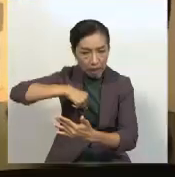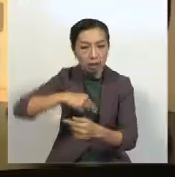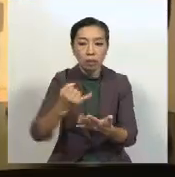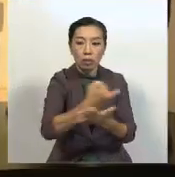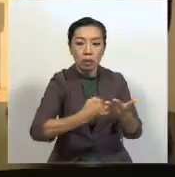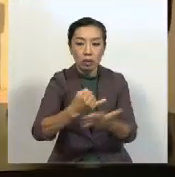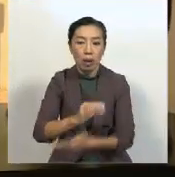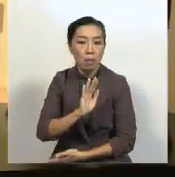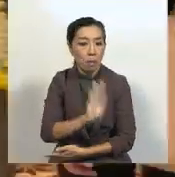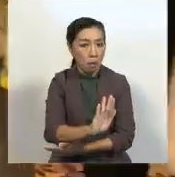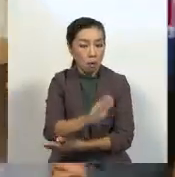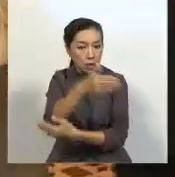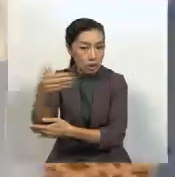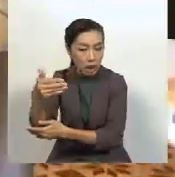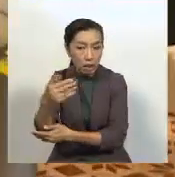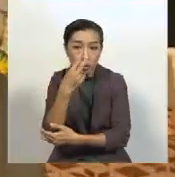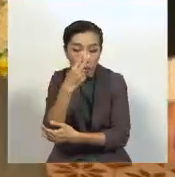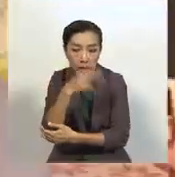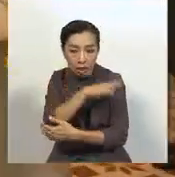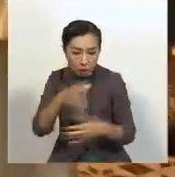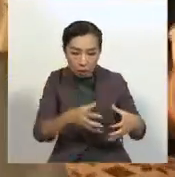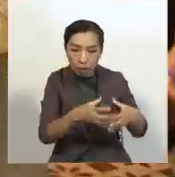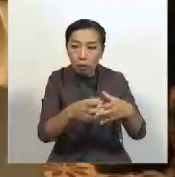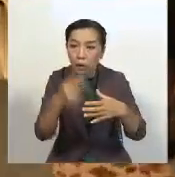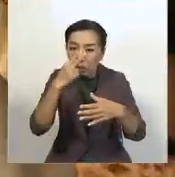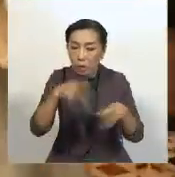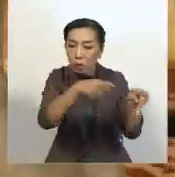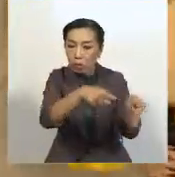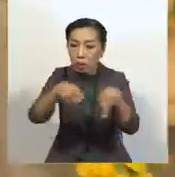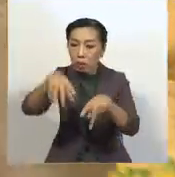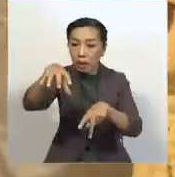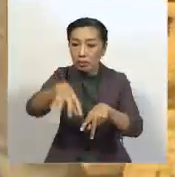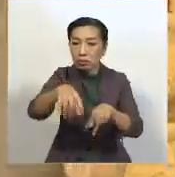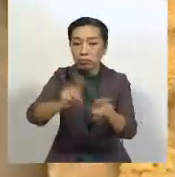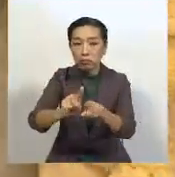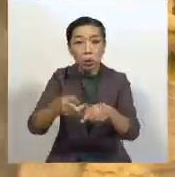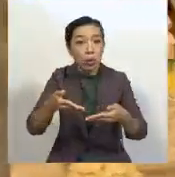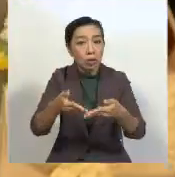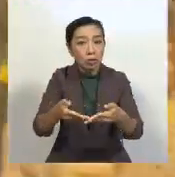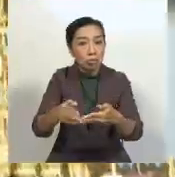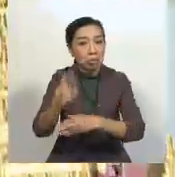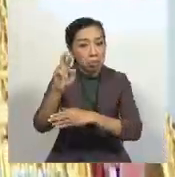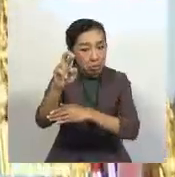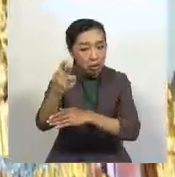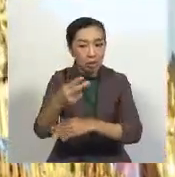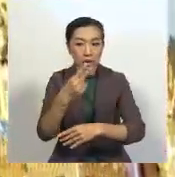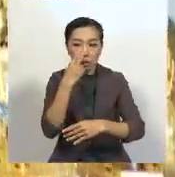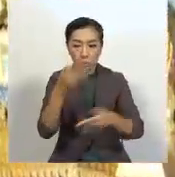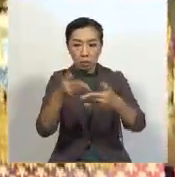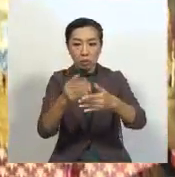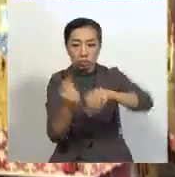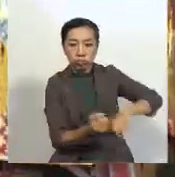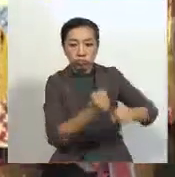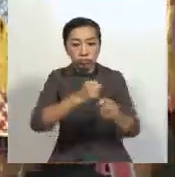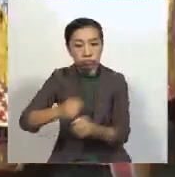ฒนธรรมประจำชาติผ่านการเยี่ยมชมพิพิธภัณฑ์เรือพระราชพิธีชมการสาธิตการเห่เรือพระราชพิธีของกองทั